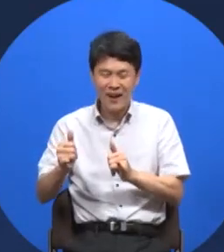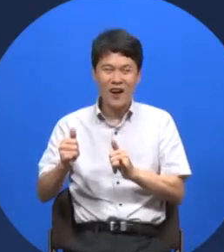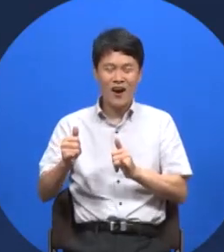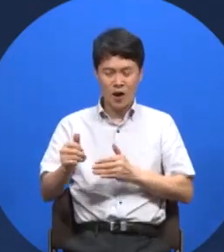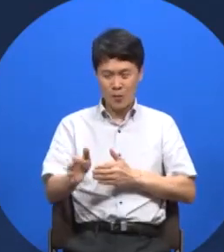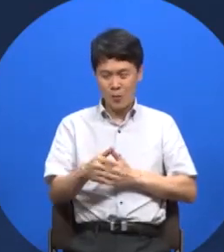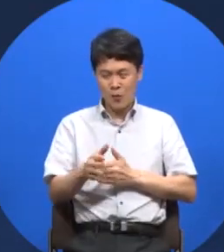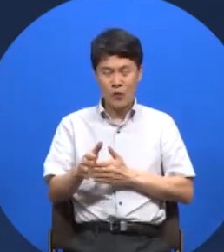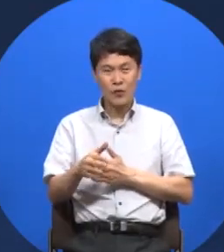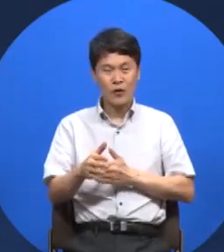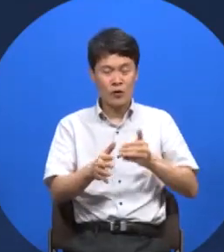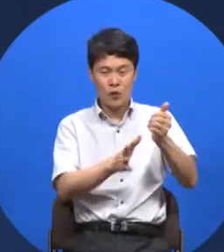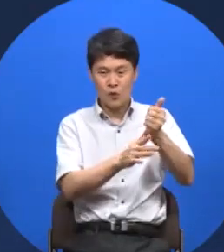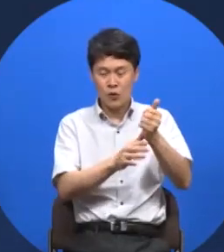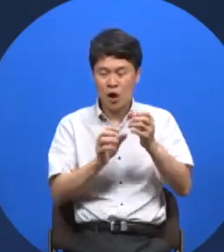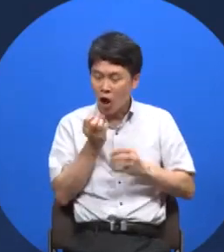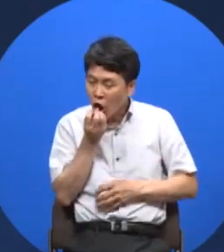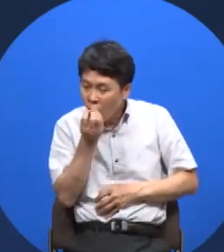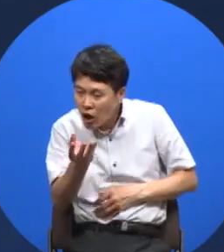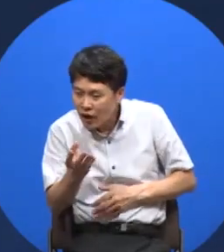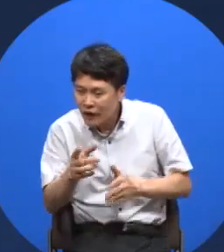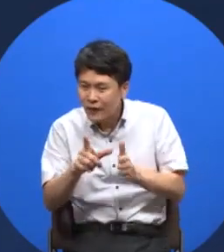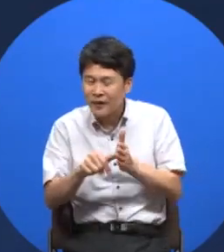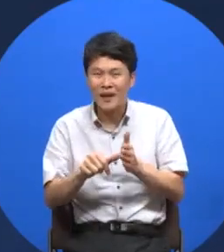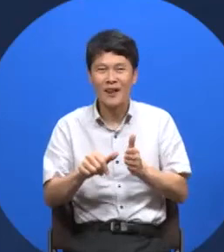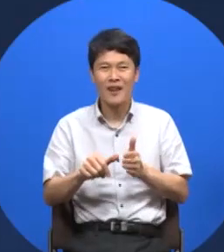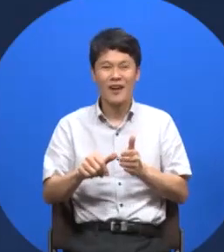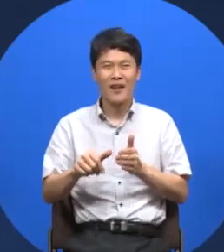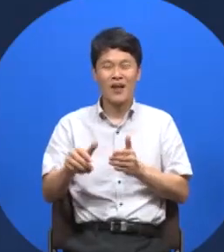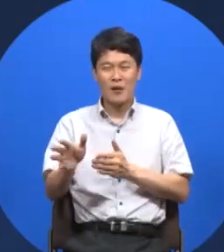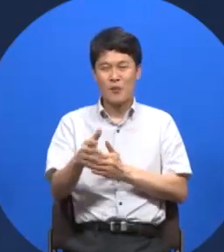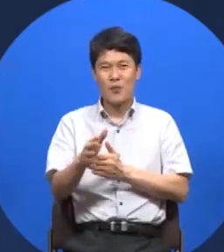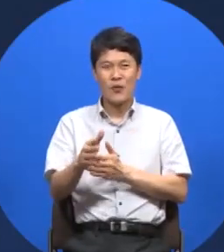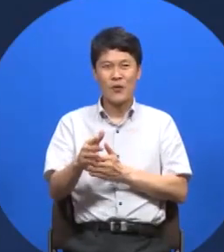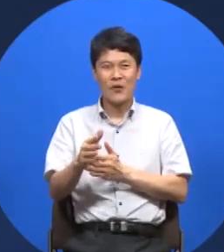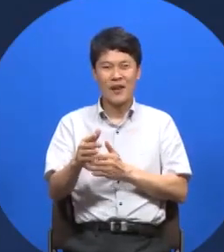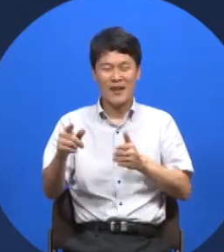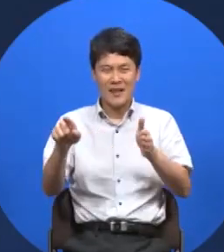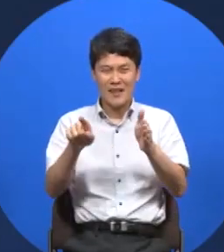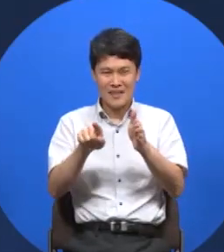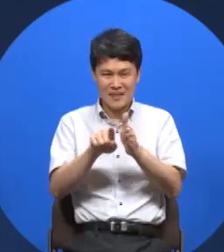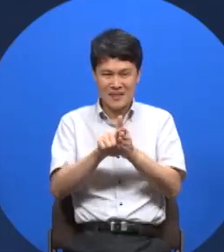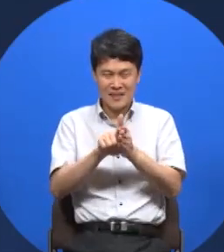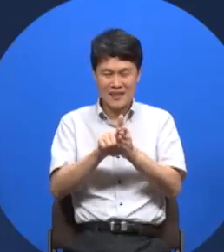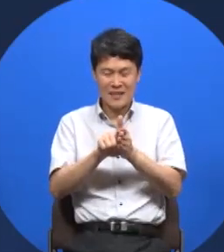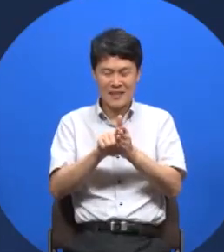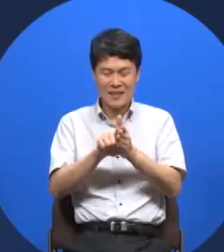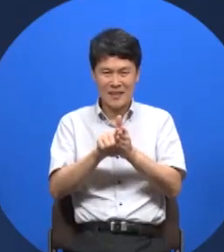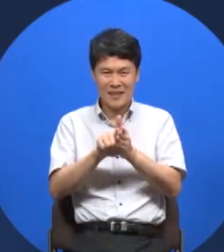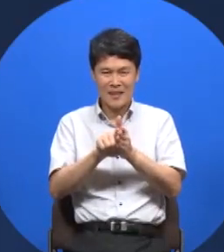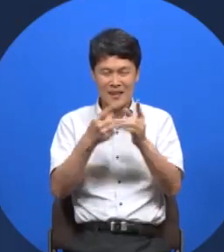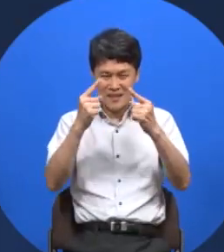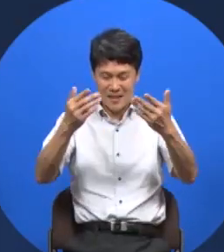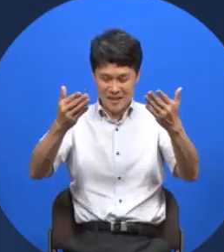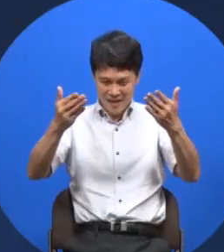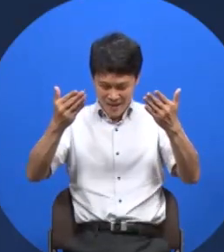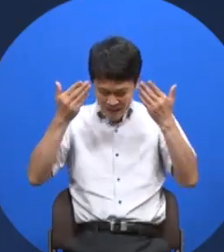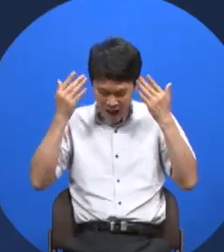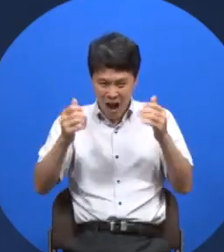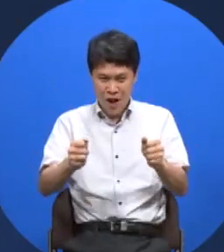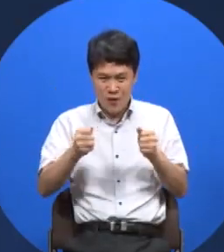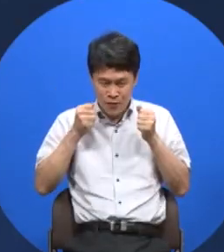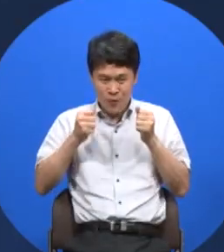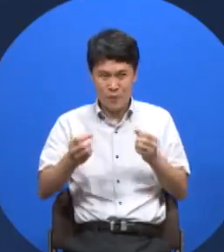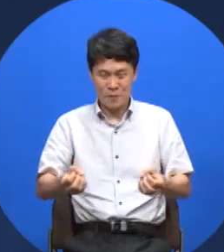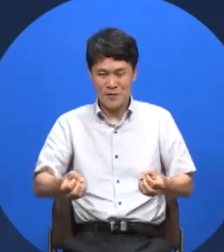바로 물고기 신학대학 졸업식장이었다 이렇게 말합니다. 신학교에서 배울 교훈을 다 배웠다